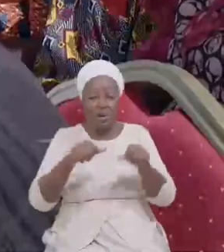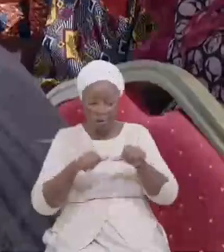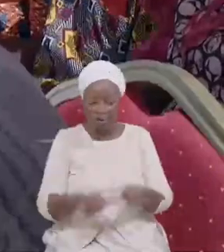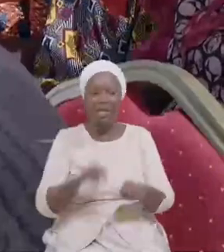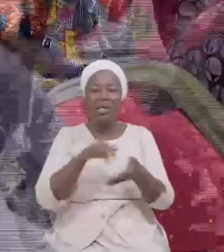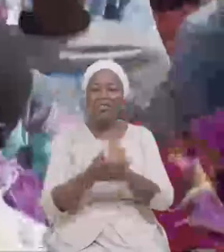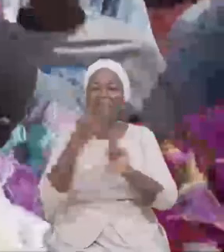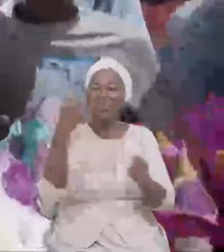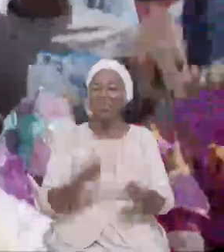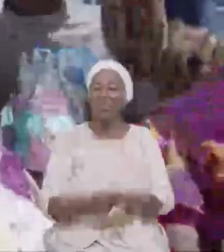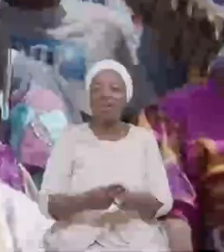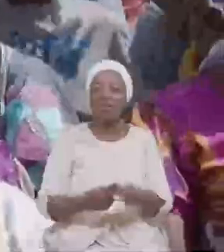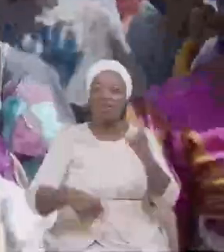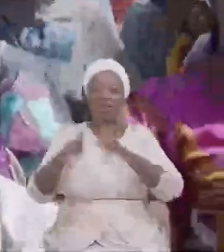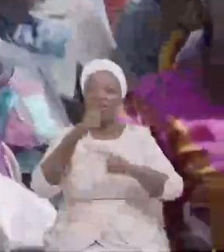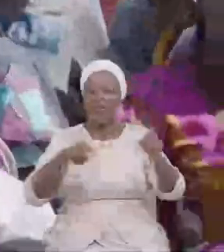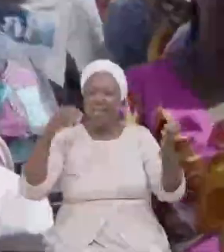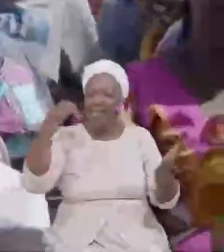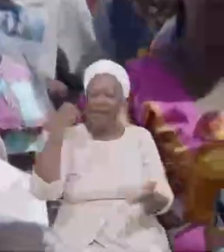crie Amen!